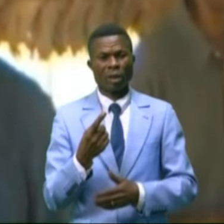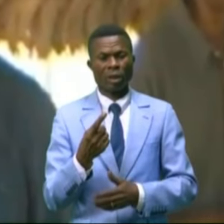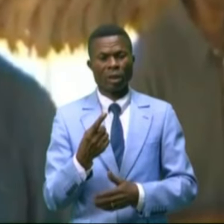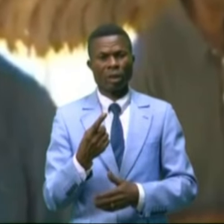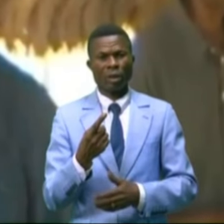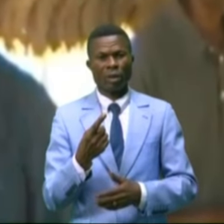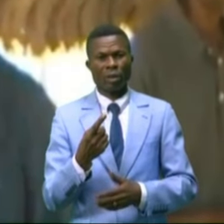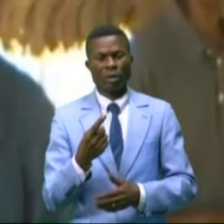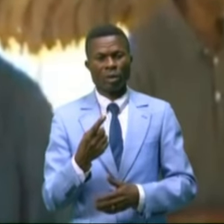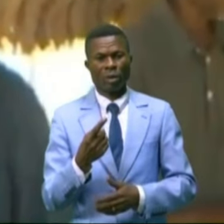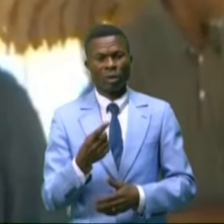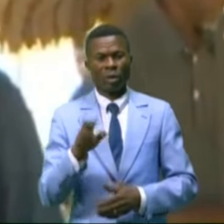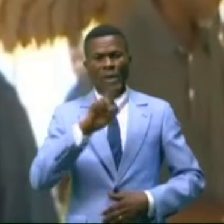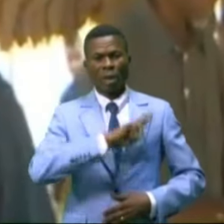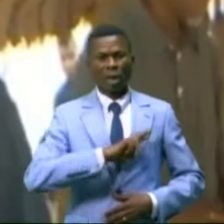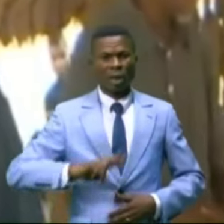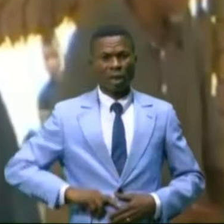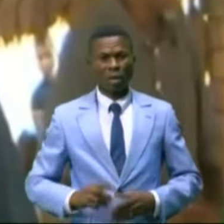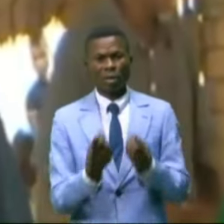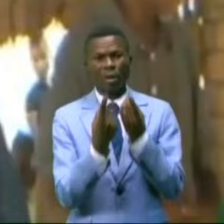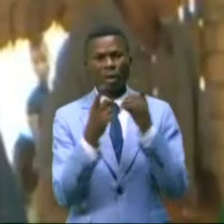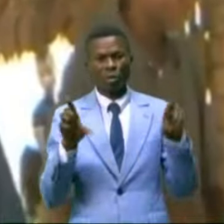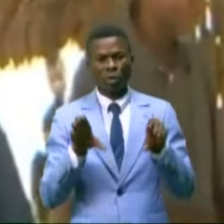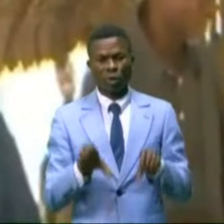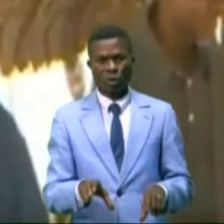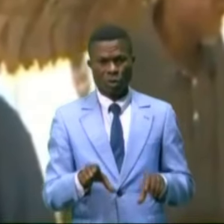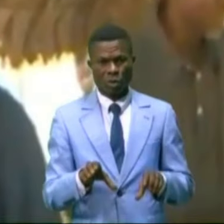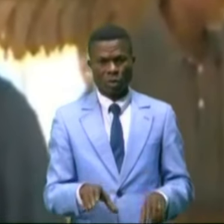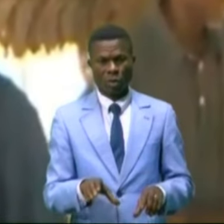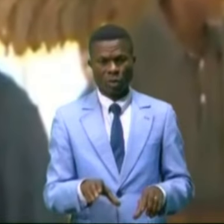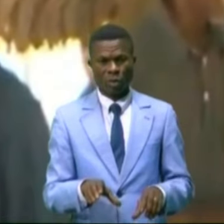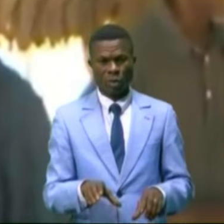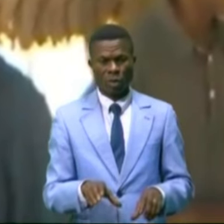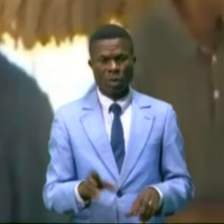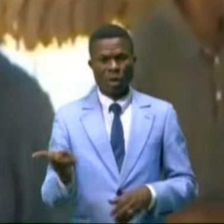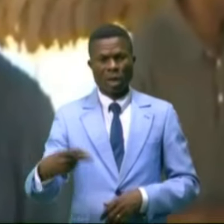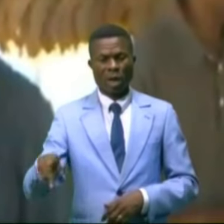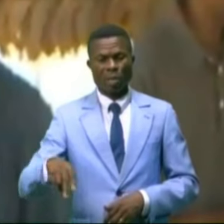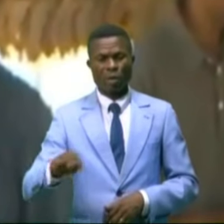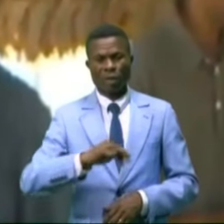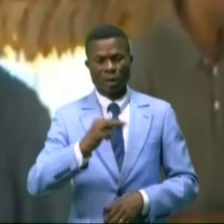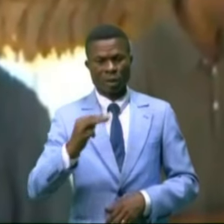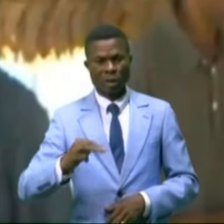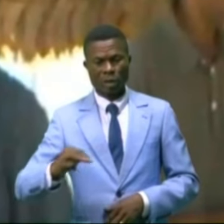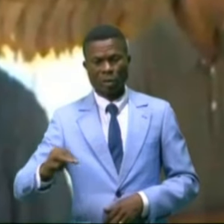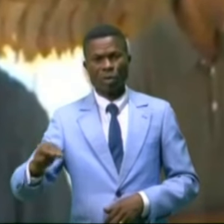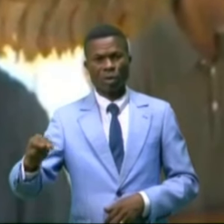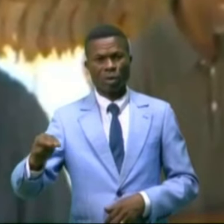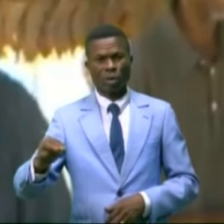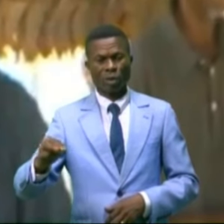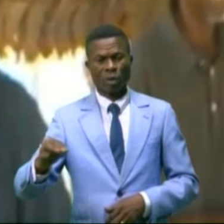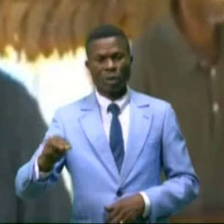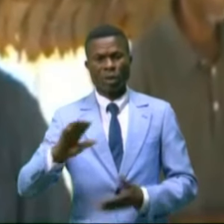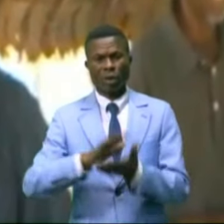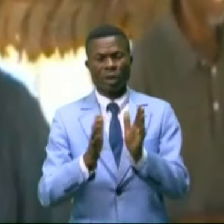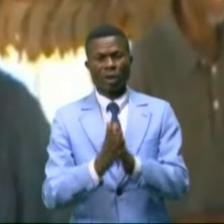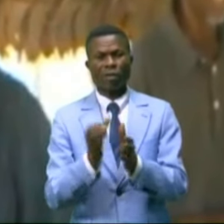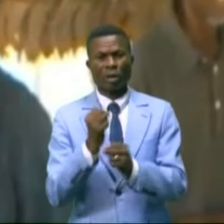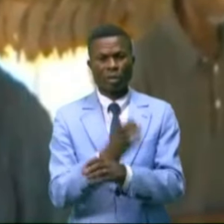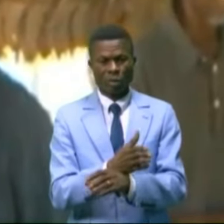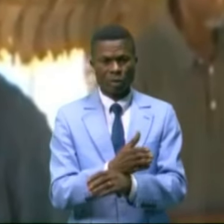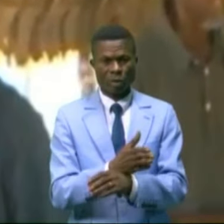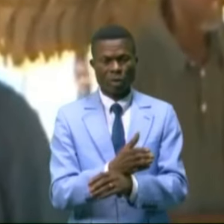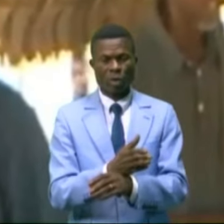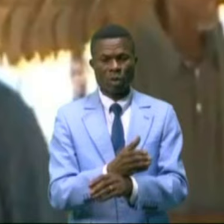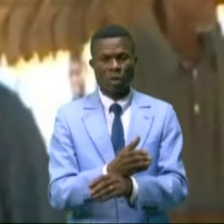que la République démocratique du Congo et la province du manema venaent de concrétiser